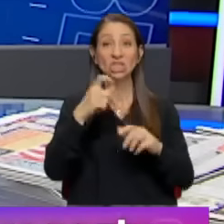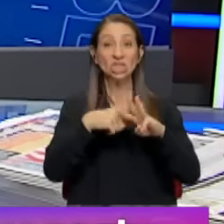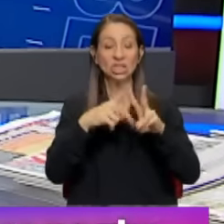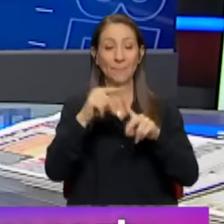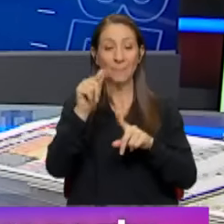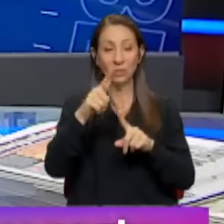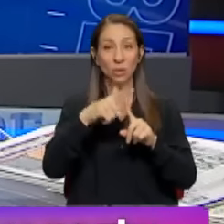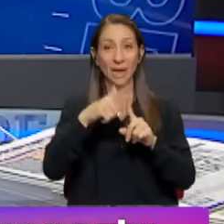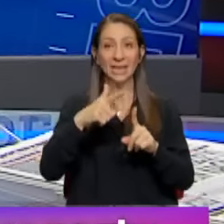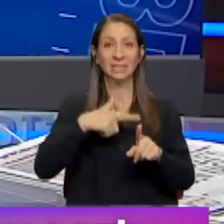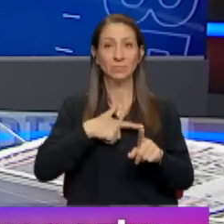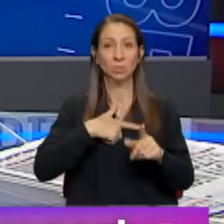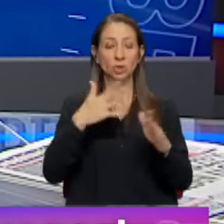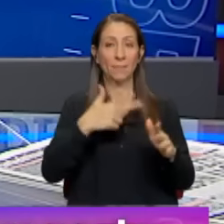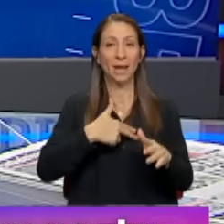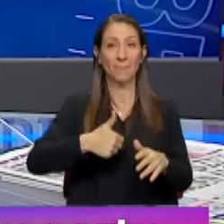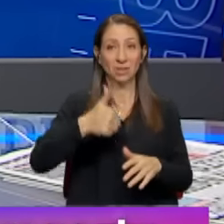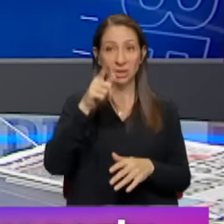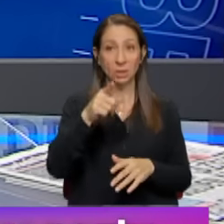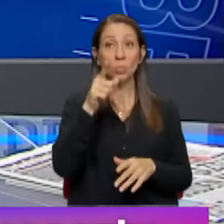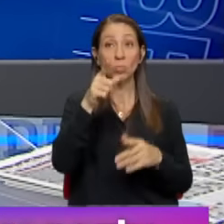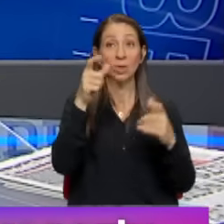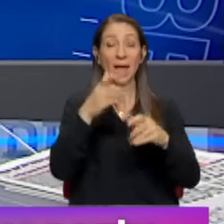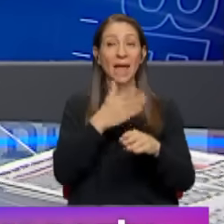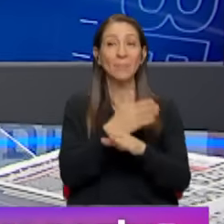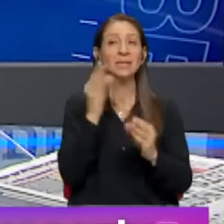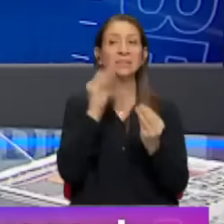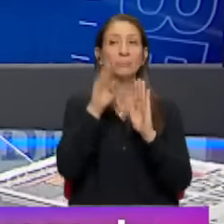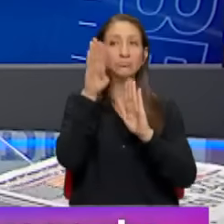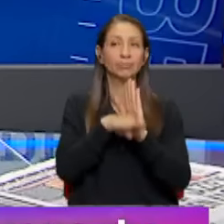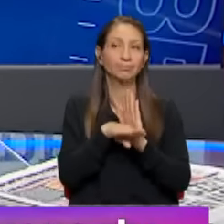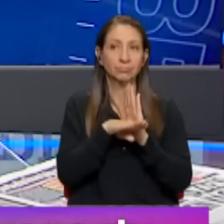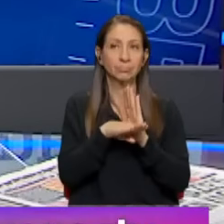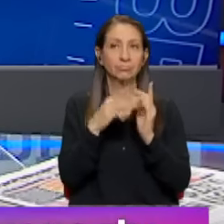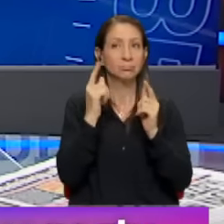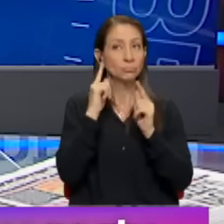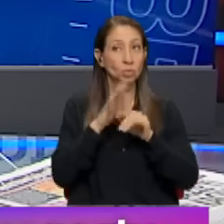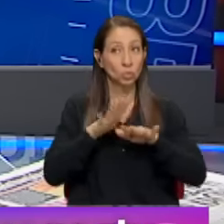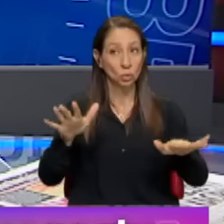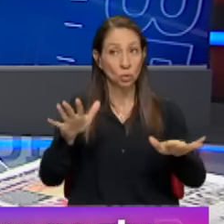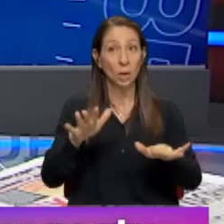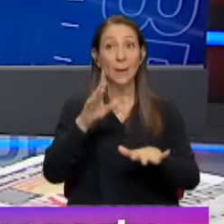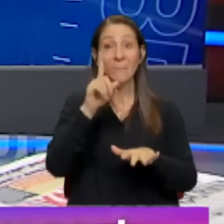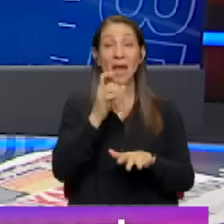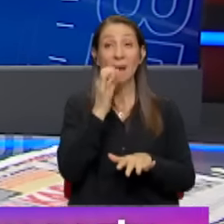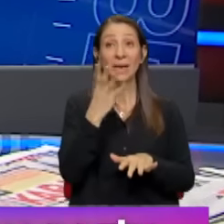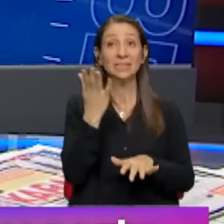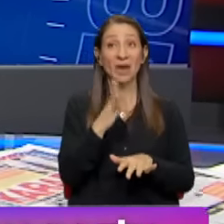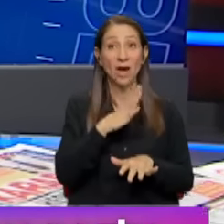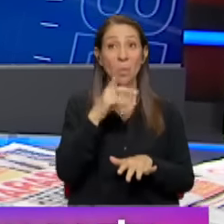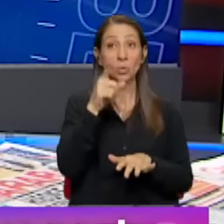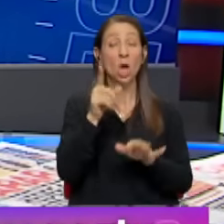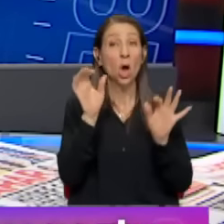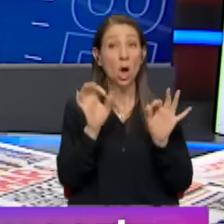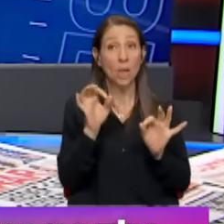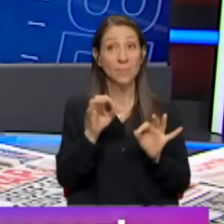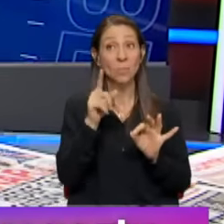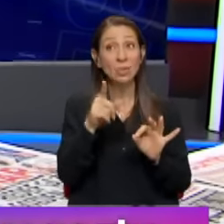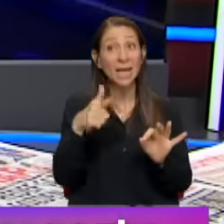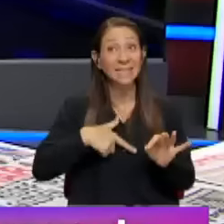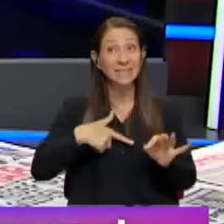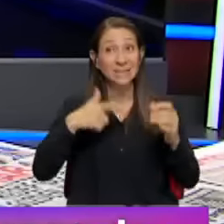Tugay, İzmir Büyükşehir Belediye Başkanı ve burada ekmek zammının geri alındığını ilan etti. Bir haber daha var. Bu da önemli. Bu